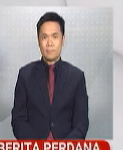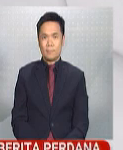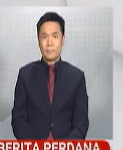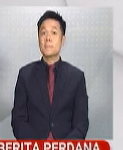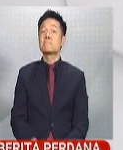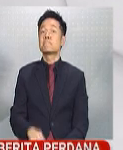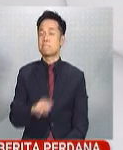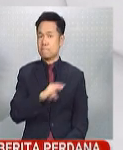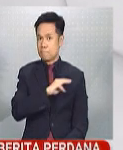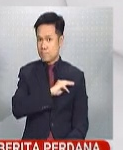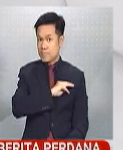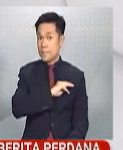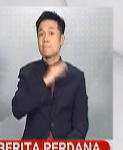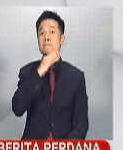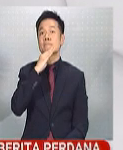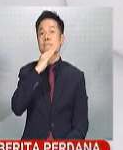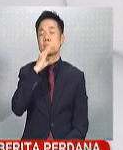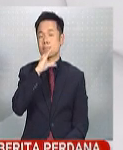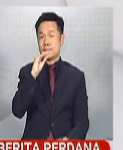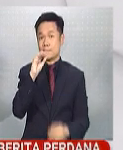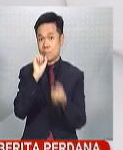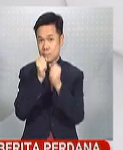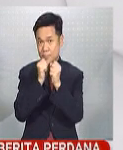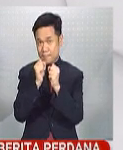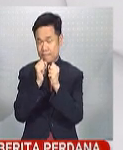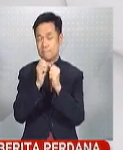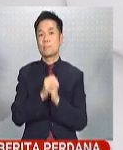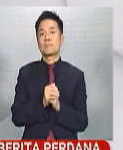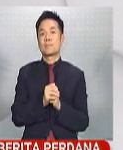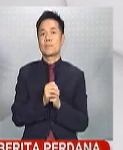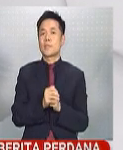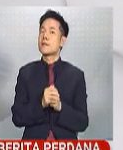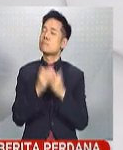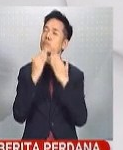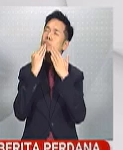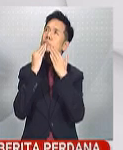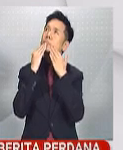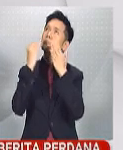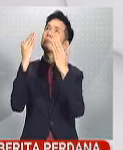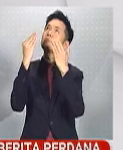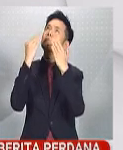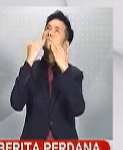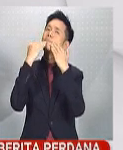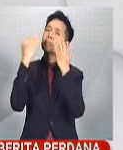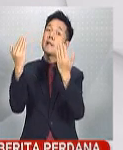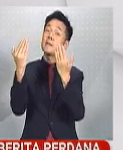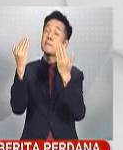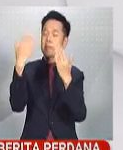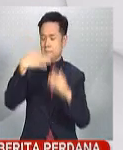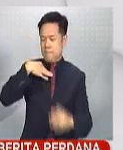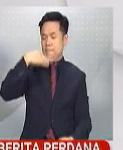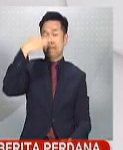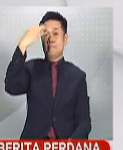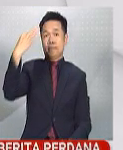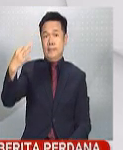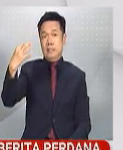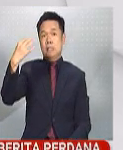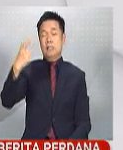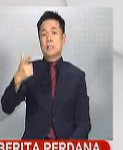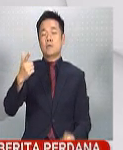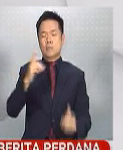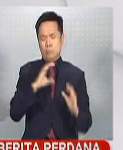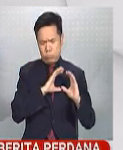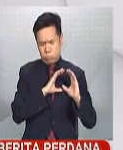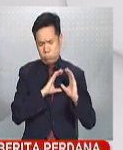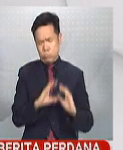Menteri Belia dan Sukan Dato' Sri Rizal Merikan Naina Merikan melahirkan rasa syukur di atas pelantikan beliau dan beriltizam